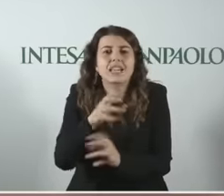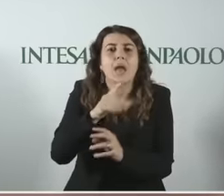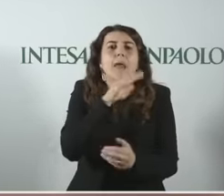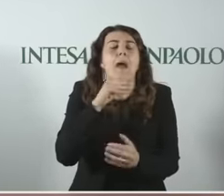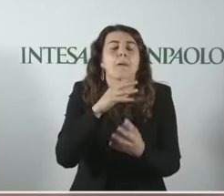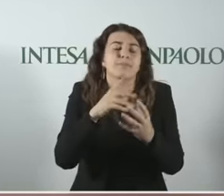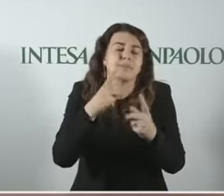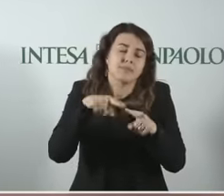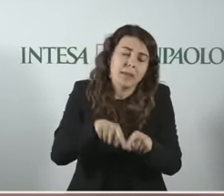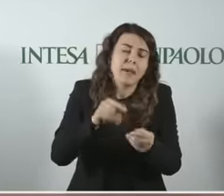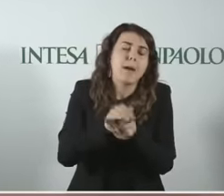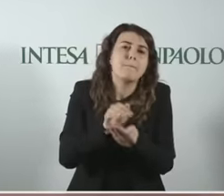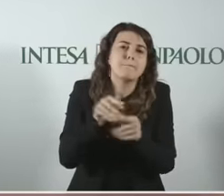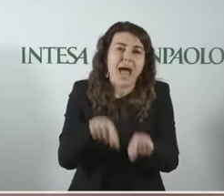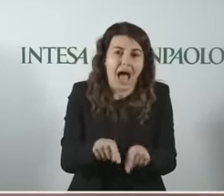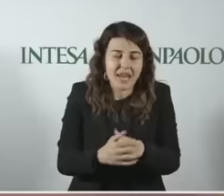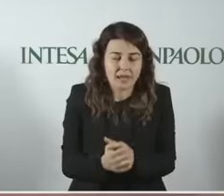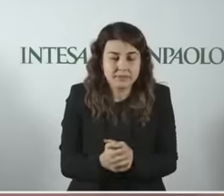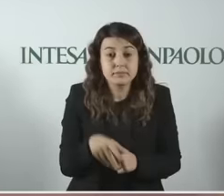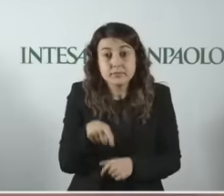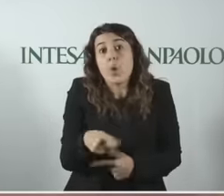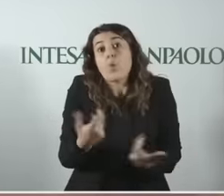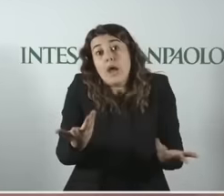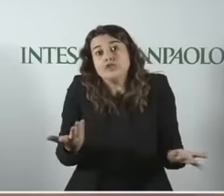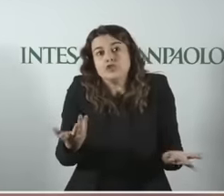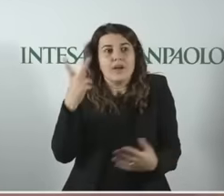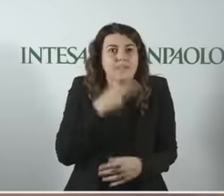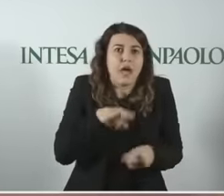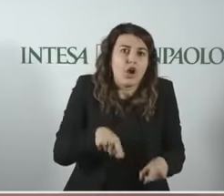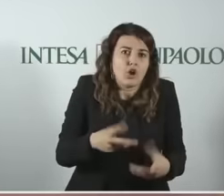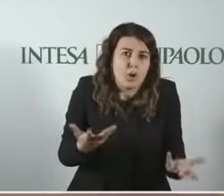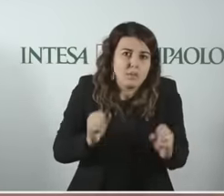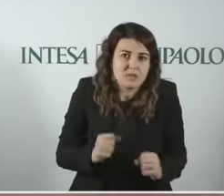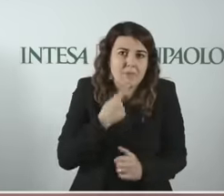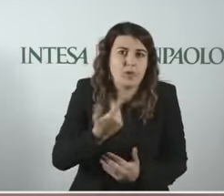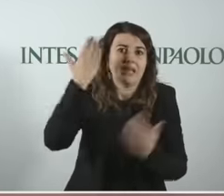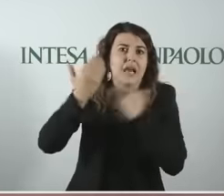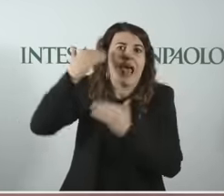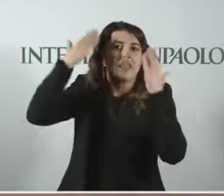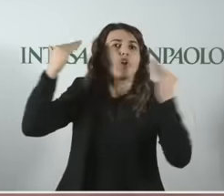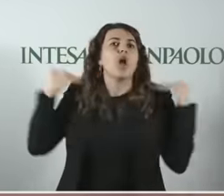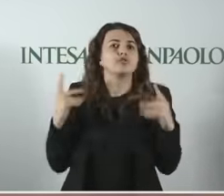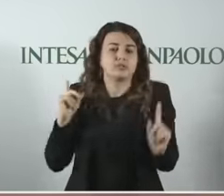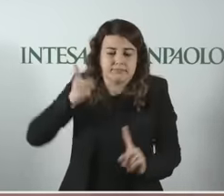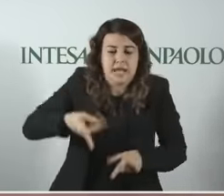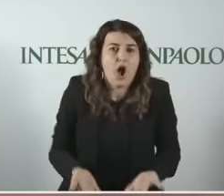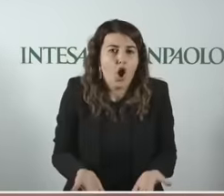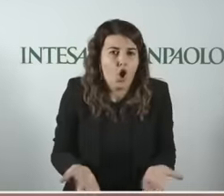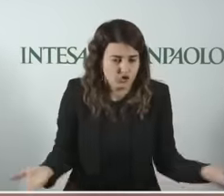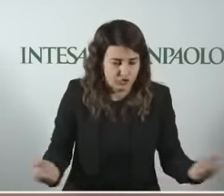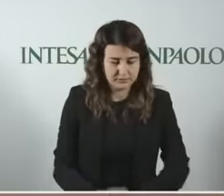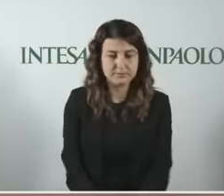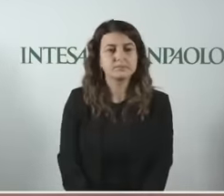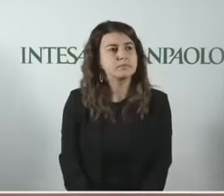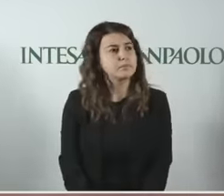nell'Antico Egitto era diventato grosso modo quello che conosciamo che conosciamo noi oggi Ecco ecco